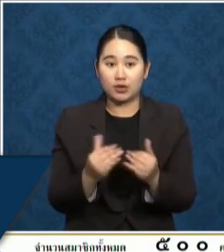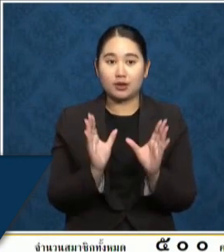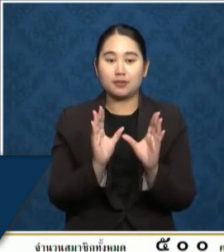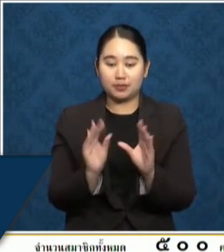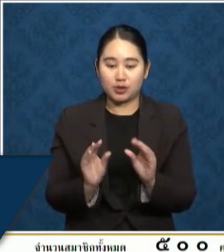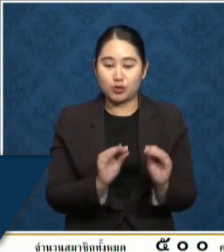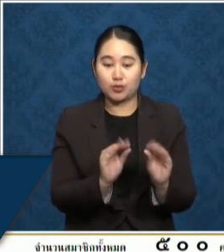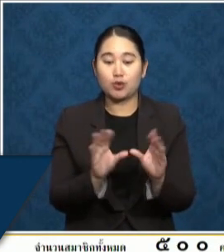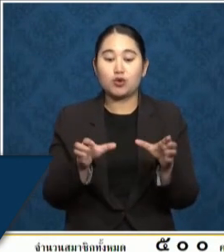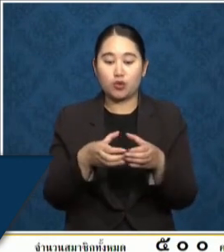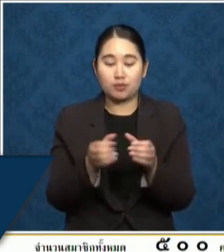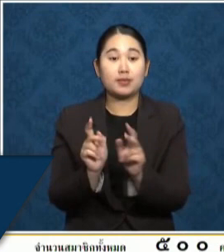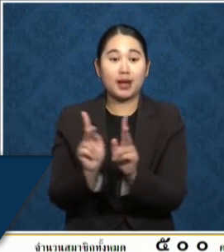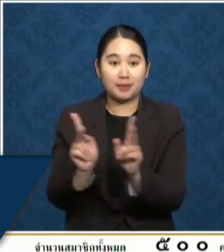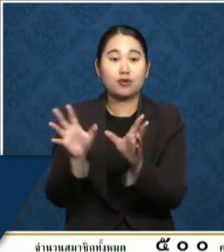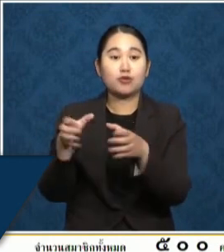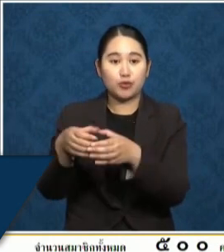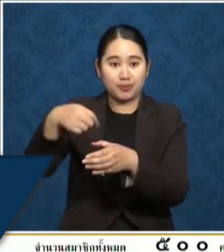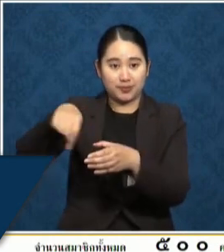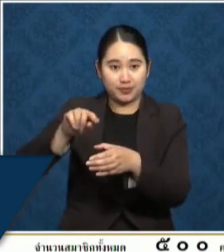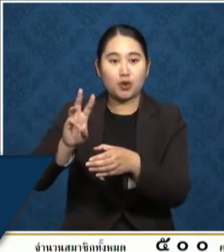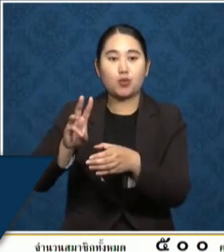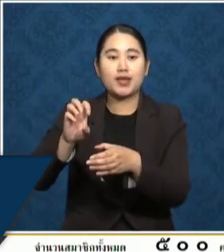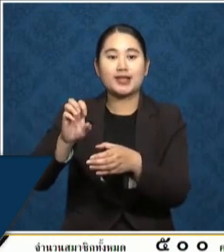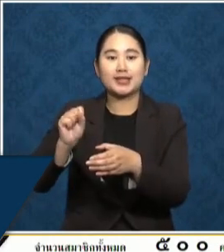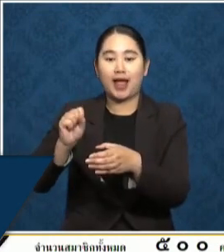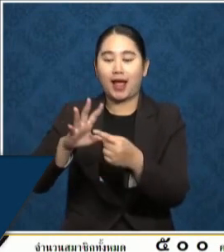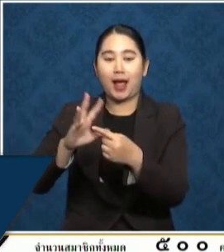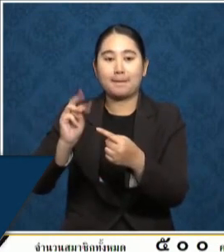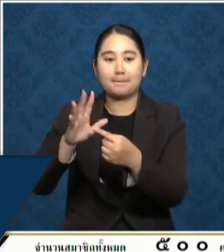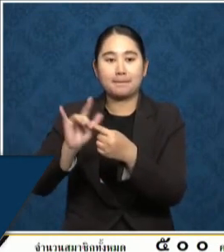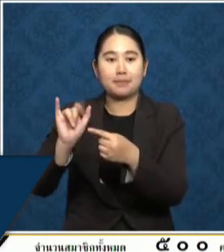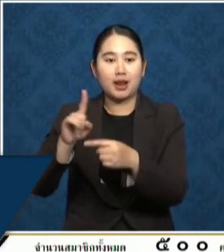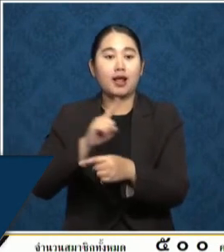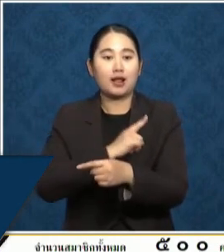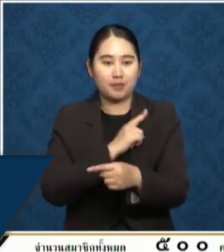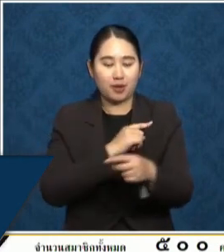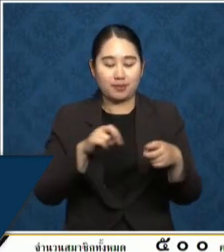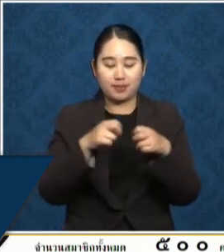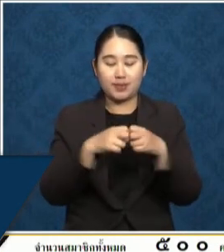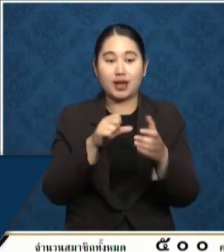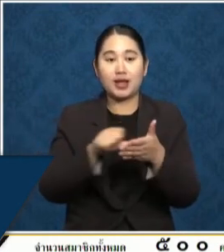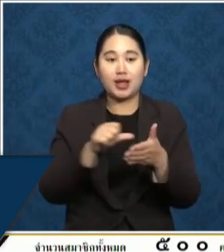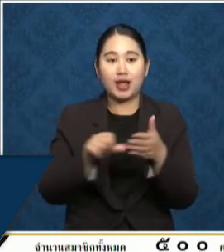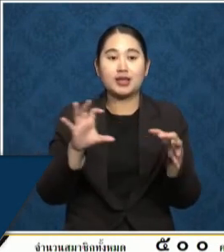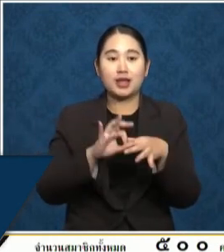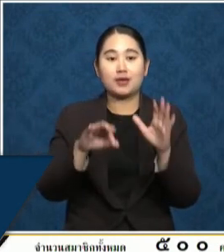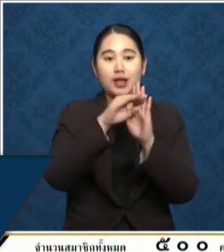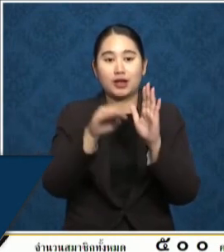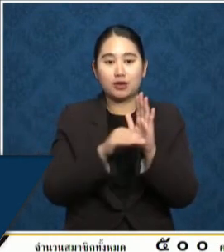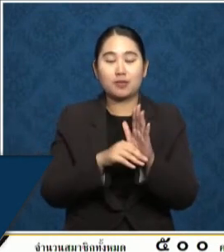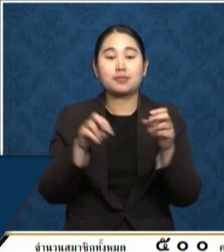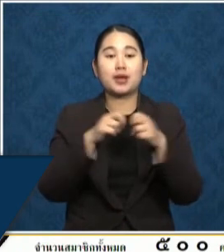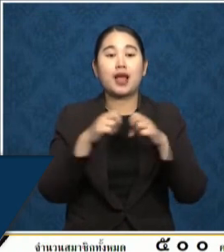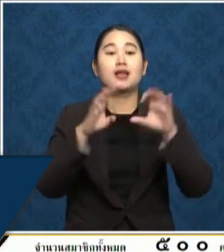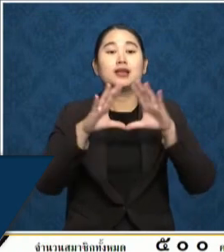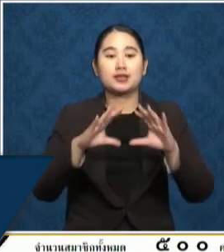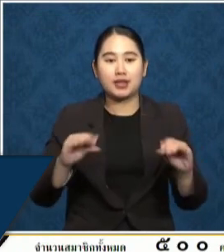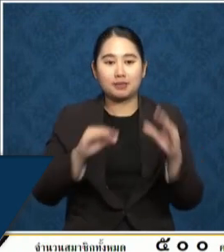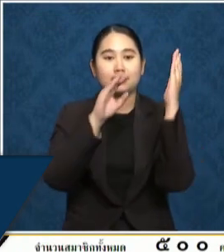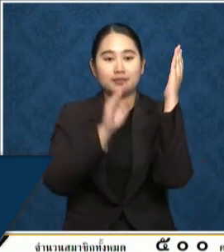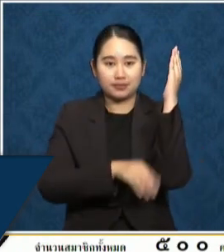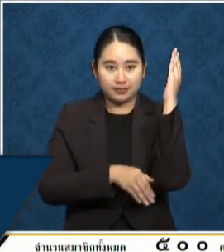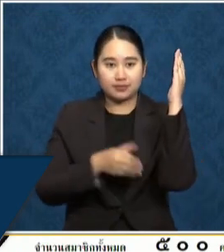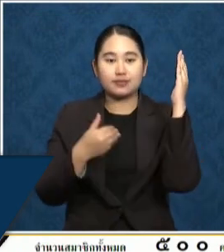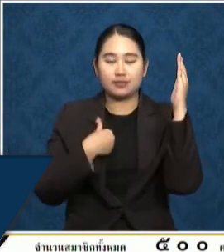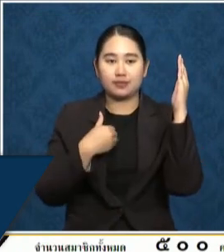ภาษำลมีการตั้งคณะกำมาที่การวิศสามันพิจักรมาศึษาการแก่ไปัญหา และการสรางกระบวลการสนตภาพี่นจัหดชัดแน